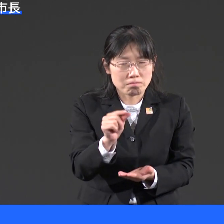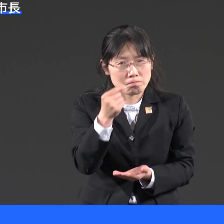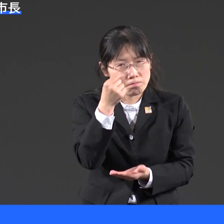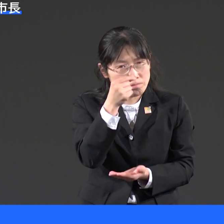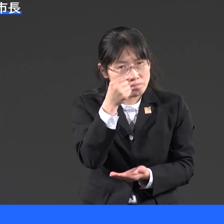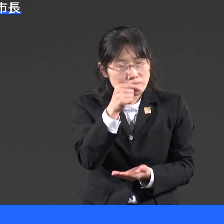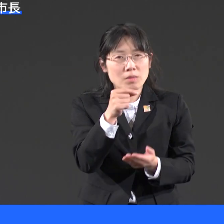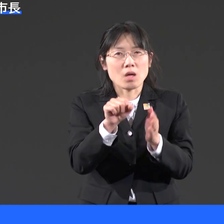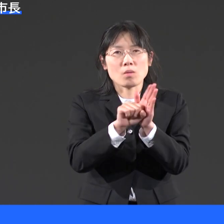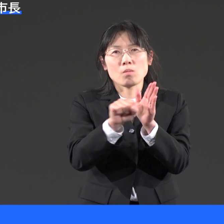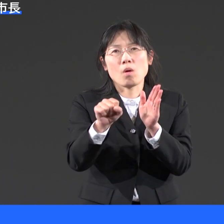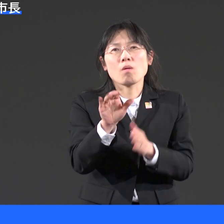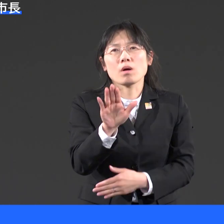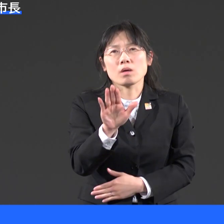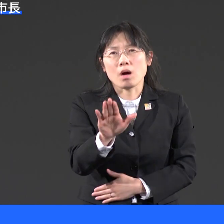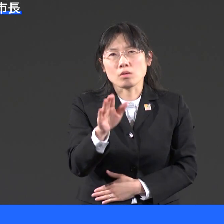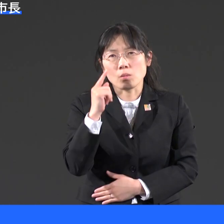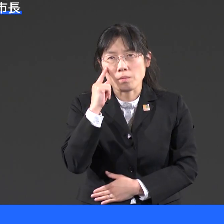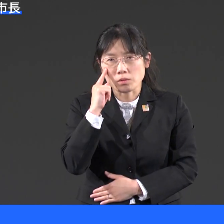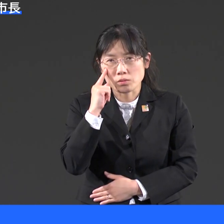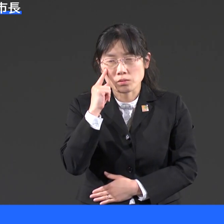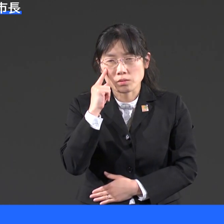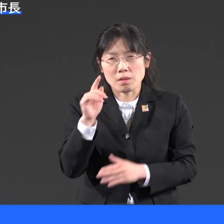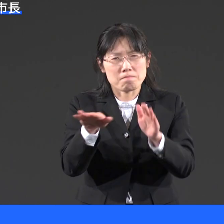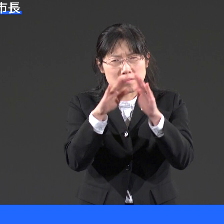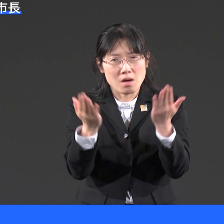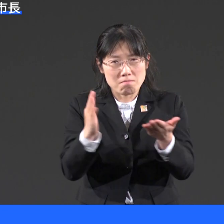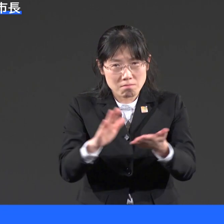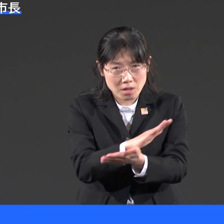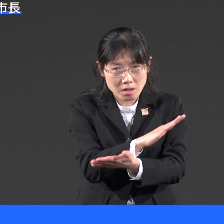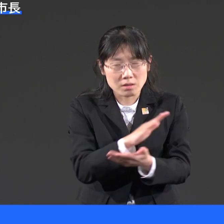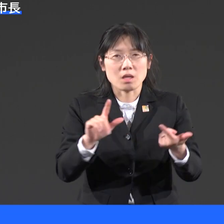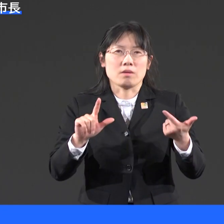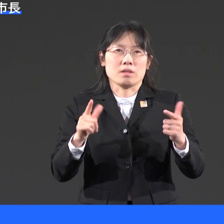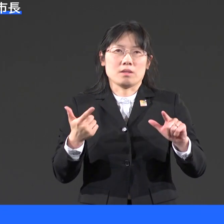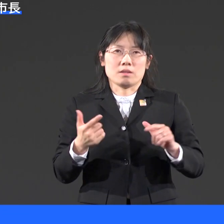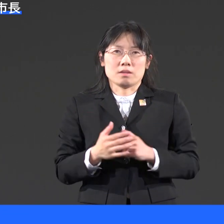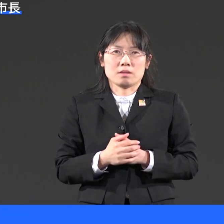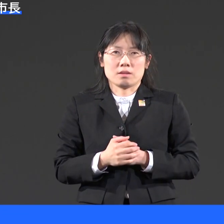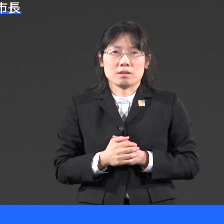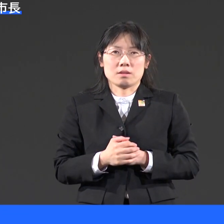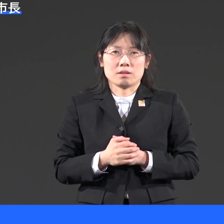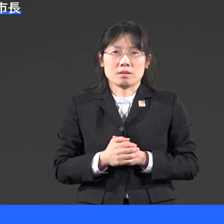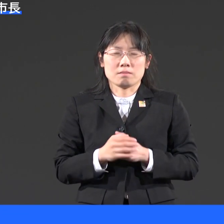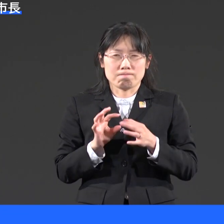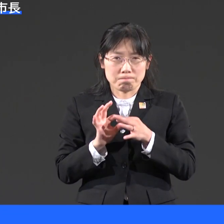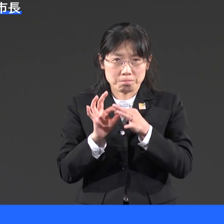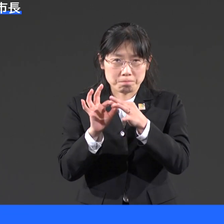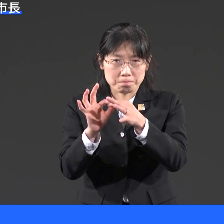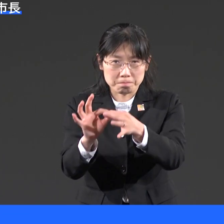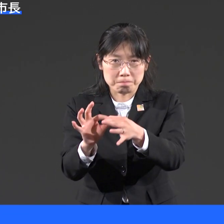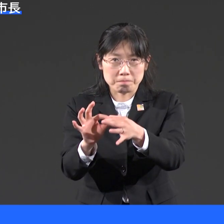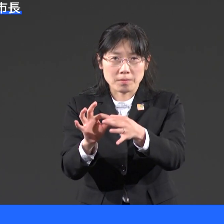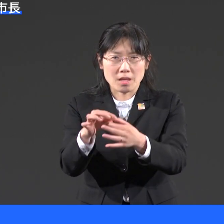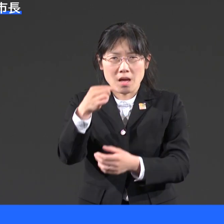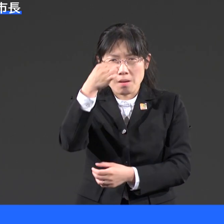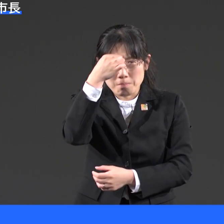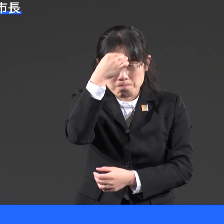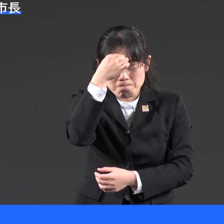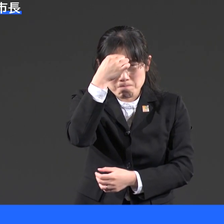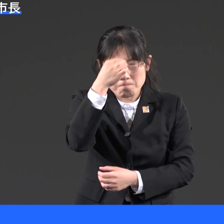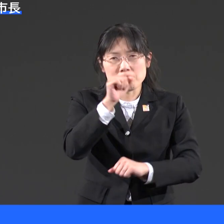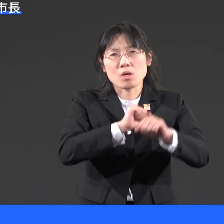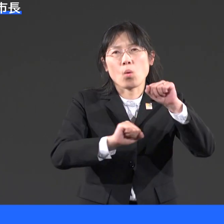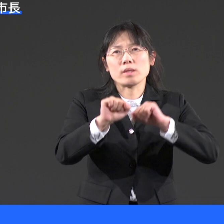出ているかなというふうに思いますが、まだそれが全部なくなっているわけではありませんので、引き続きこの迷惑行為